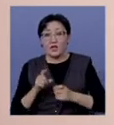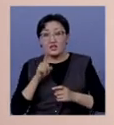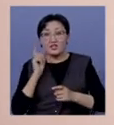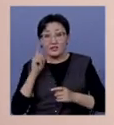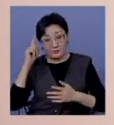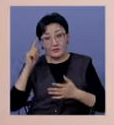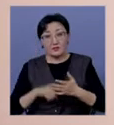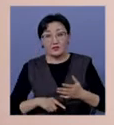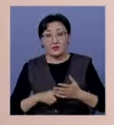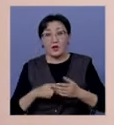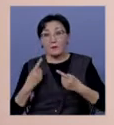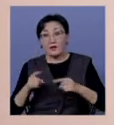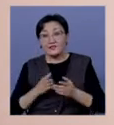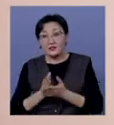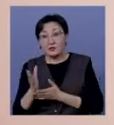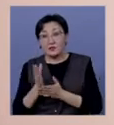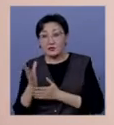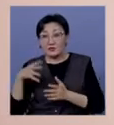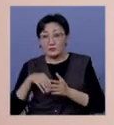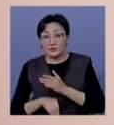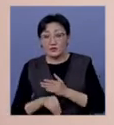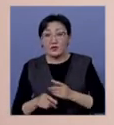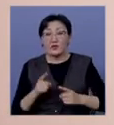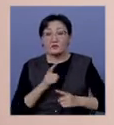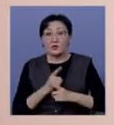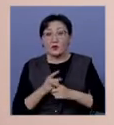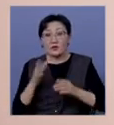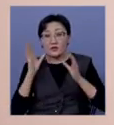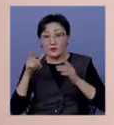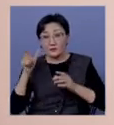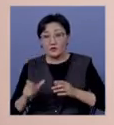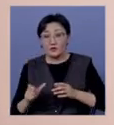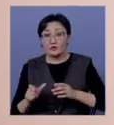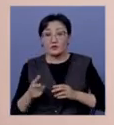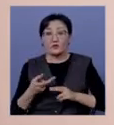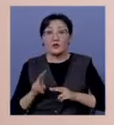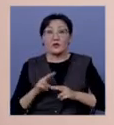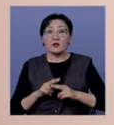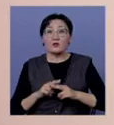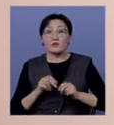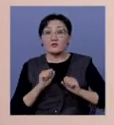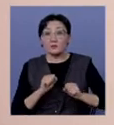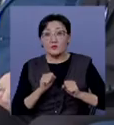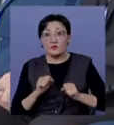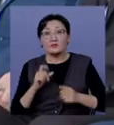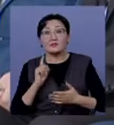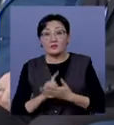діни ағымдарын құрбаны болуына жол бермеуді имамдарымыздың алдыңғы шепте тұру шарт деп